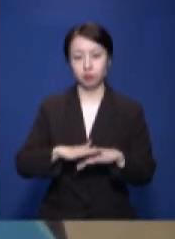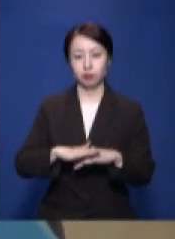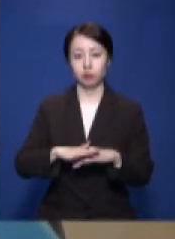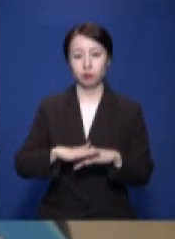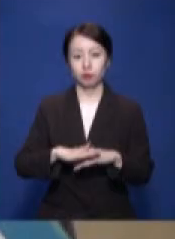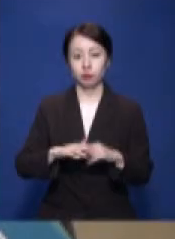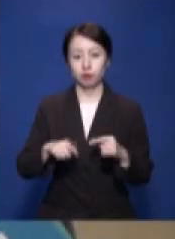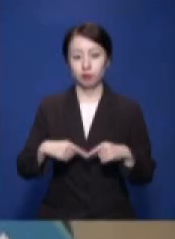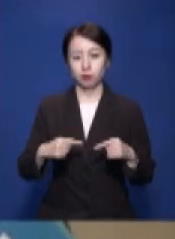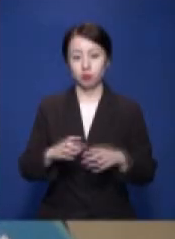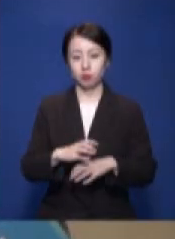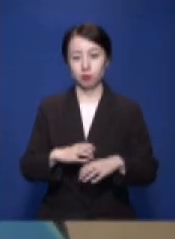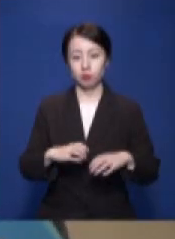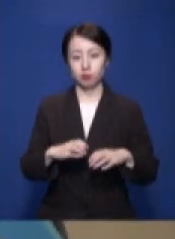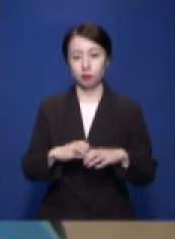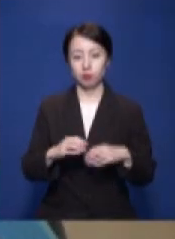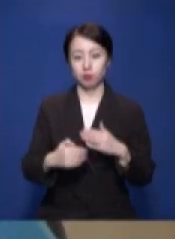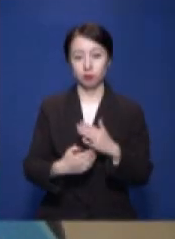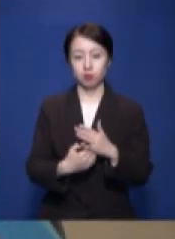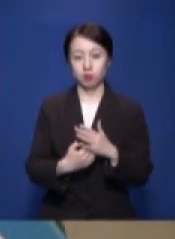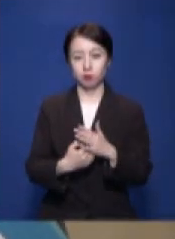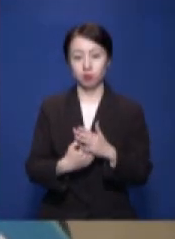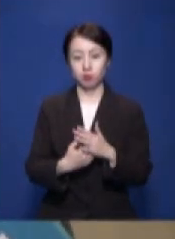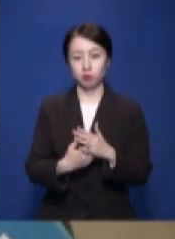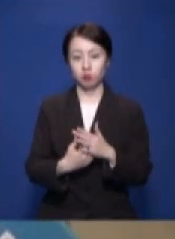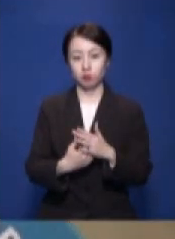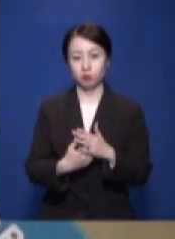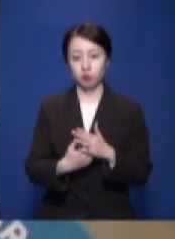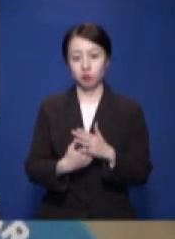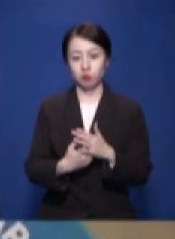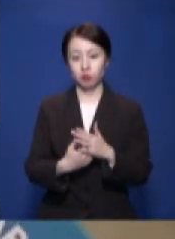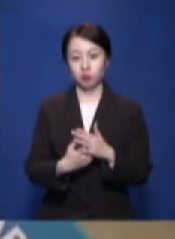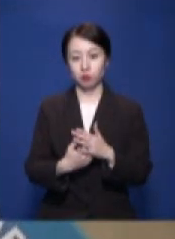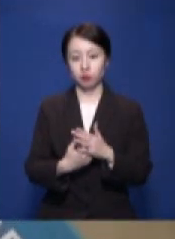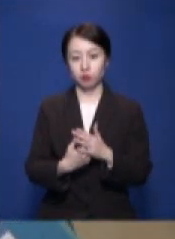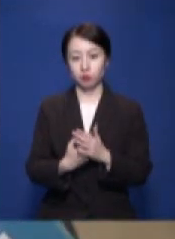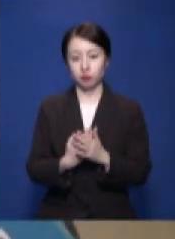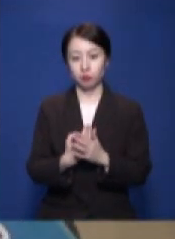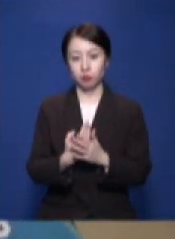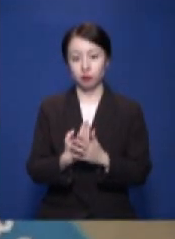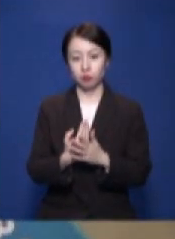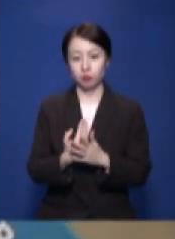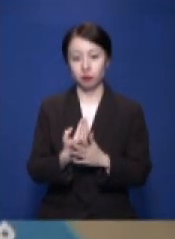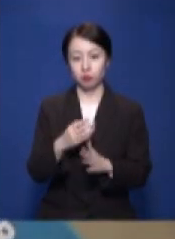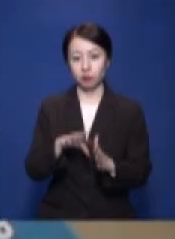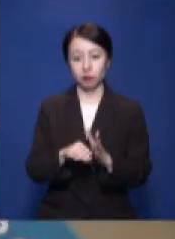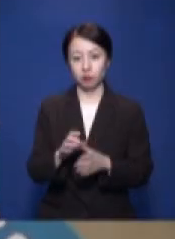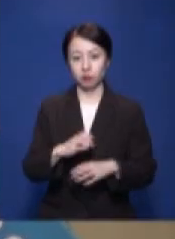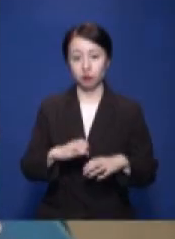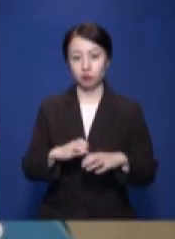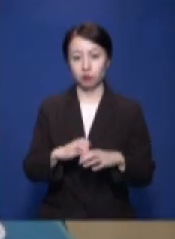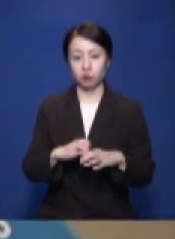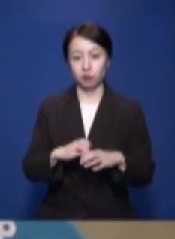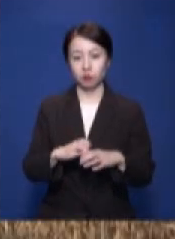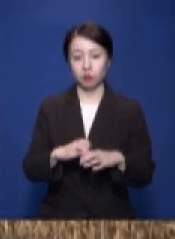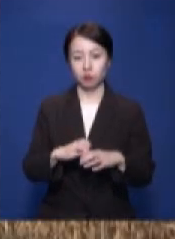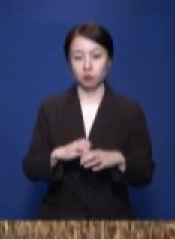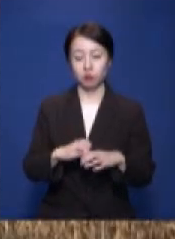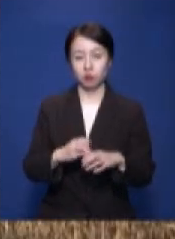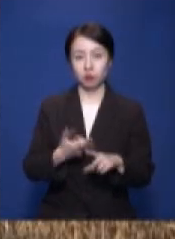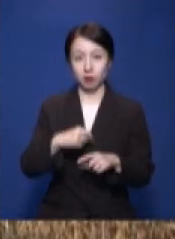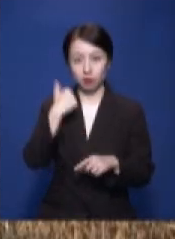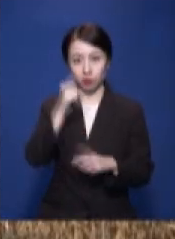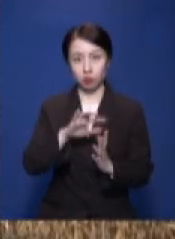химия жағынан, жанар жағмай жағынан көп қолдау алып, сол арзан бағамен алдық.